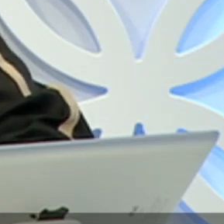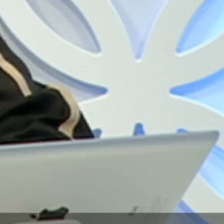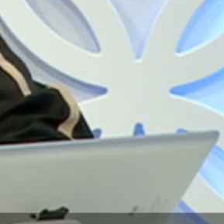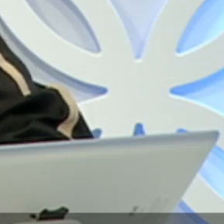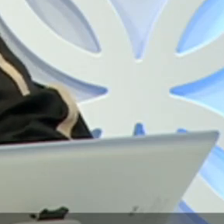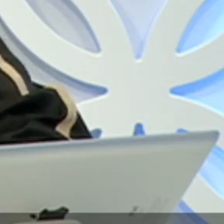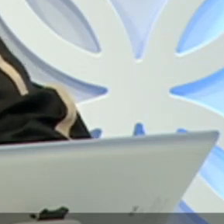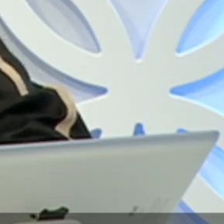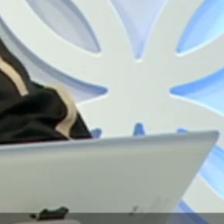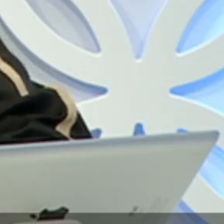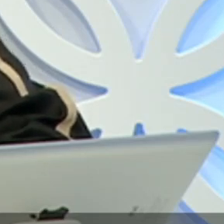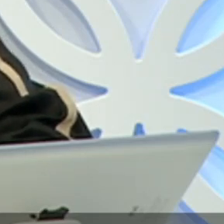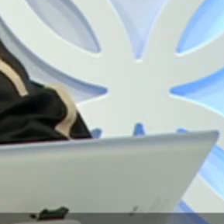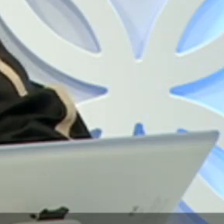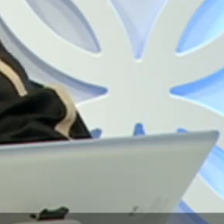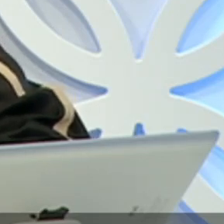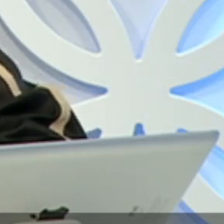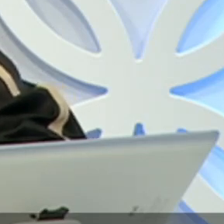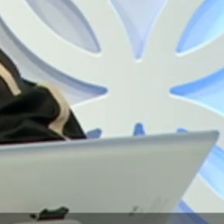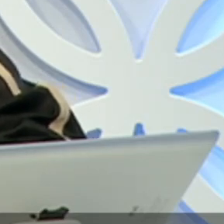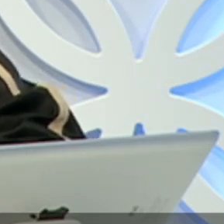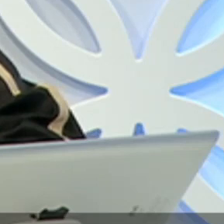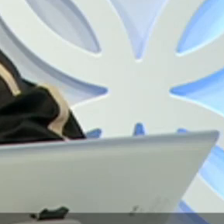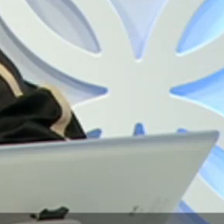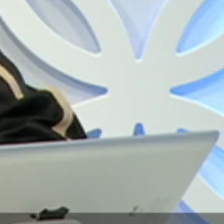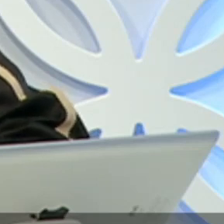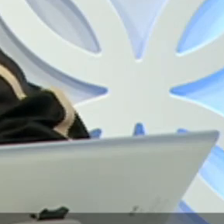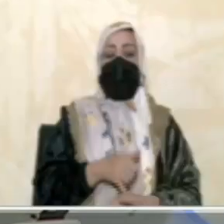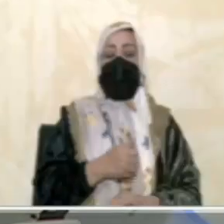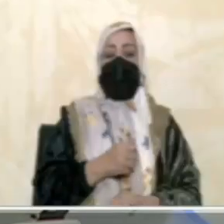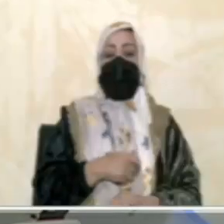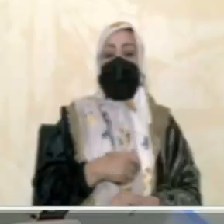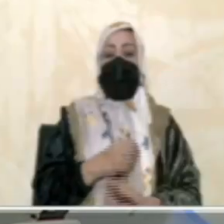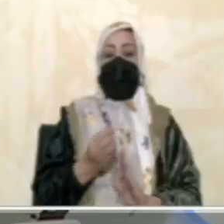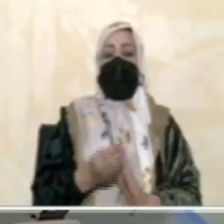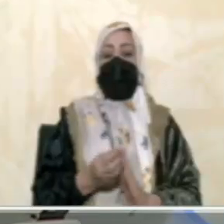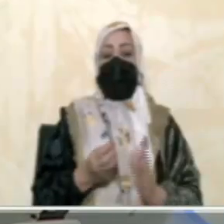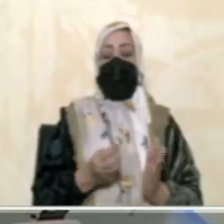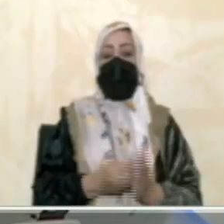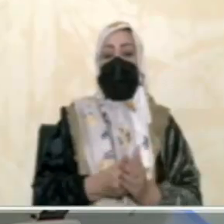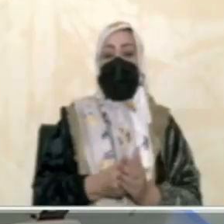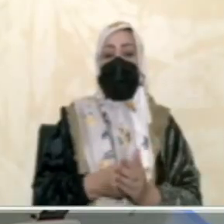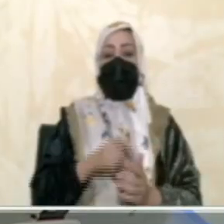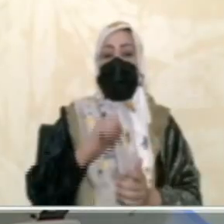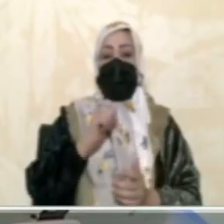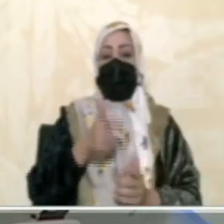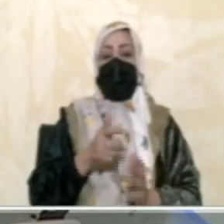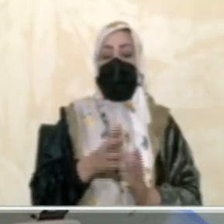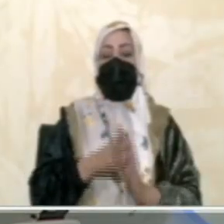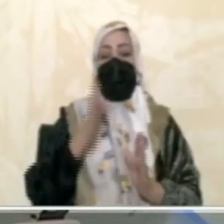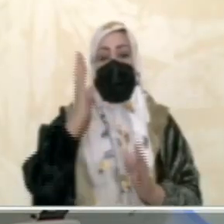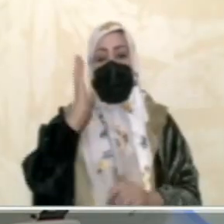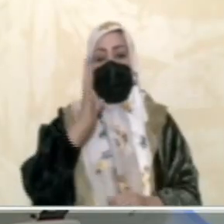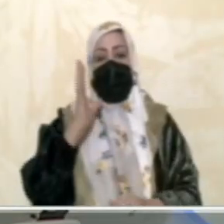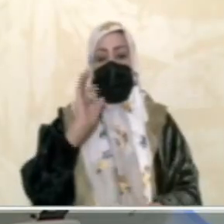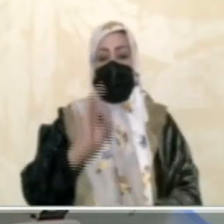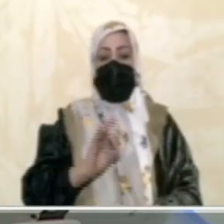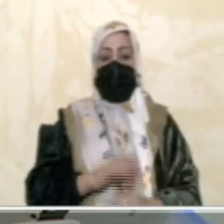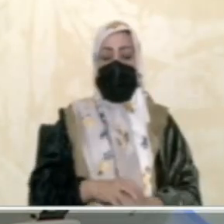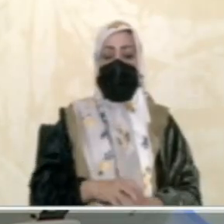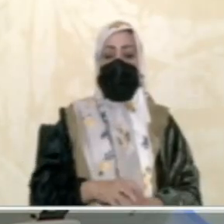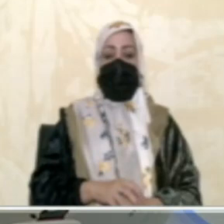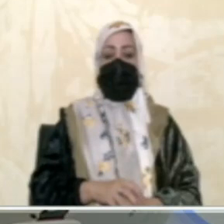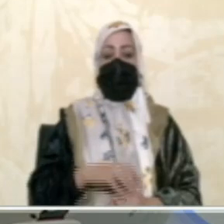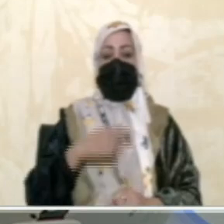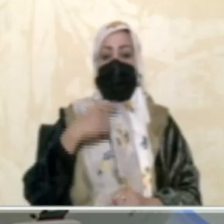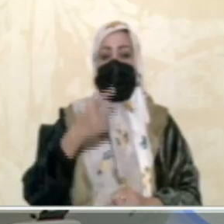مذهبه انه يجوز المسح على الجورب وبالتالي صلي خلفه المهم ان يكون هذا الامام ممن يعرف احكام المسح على